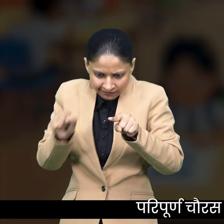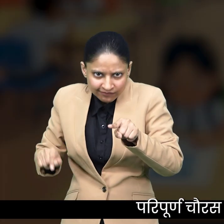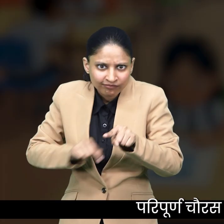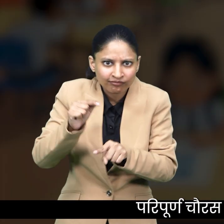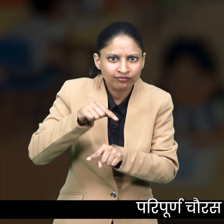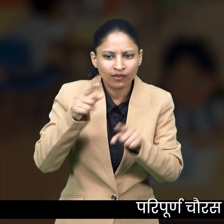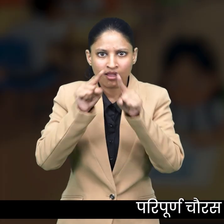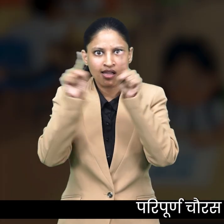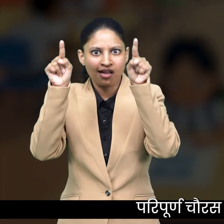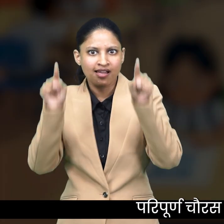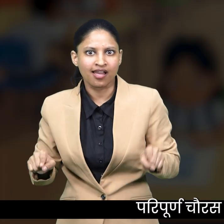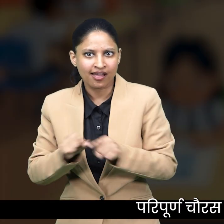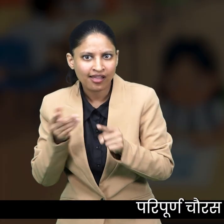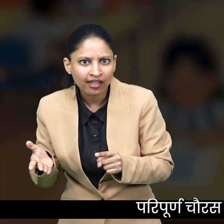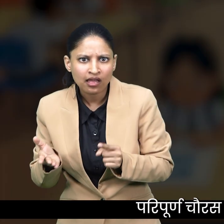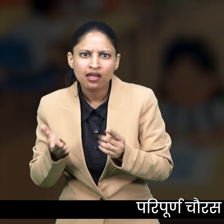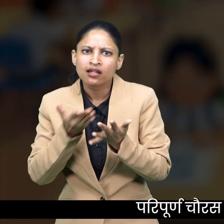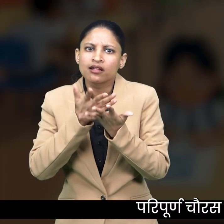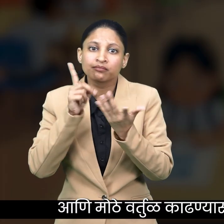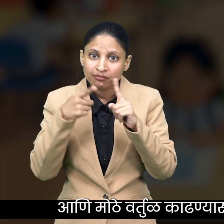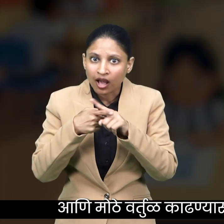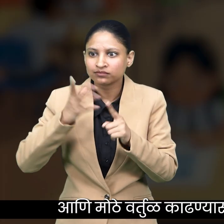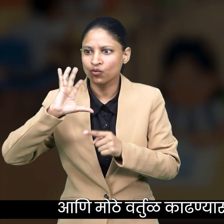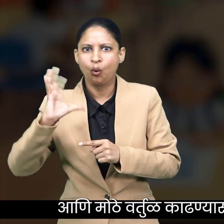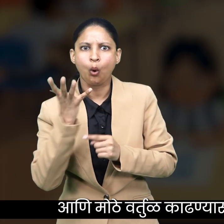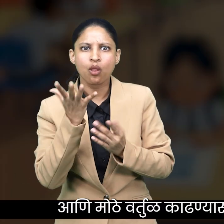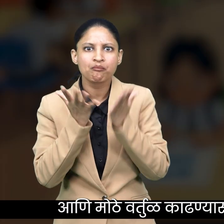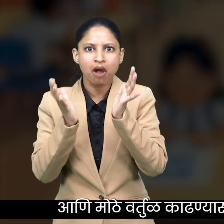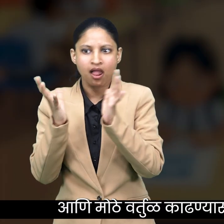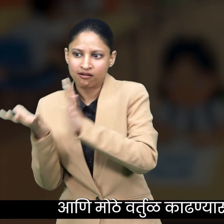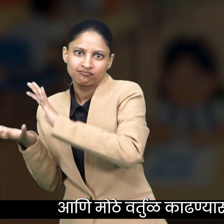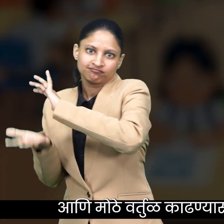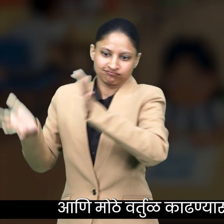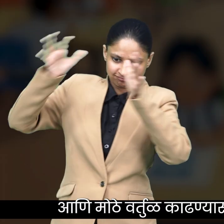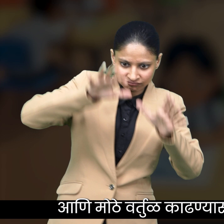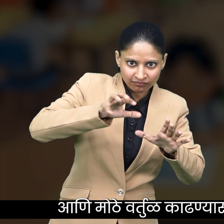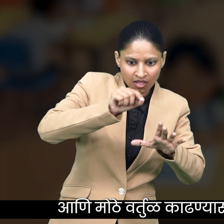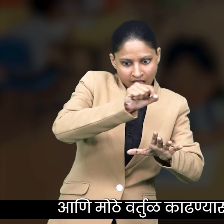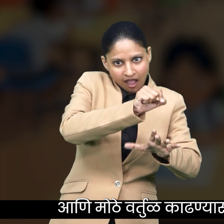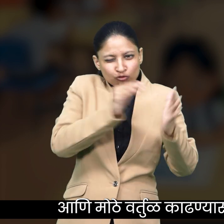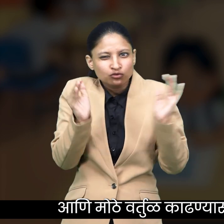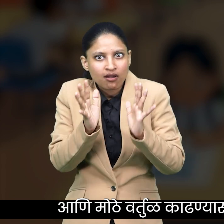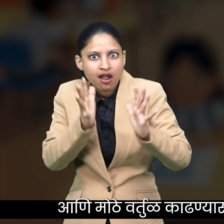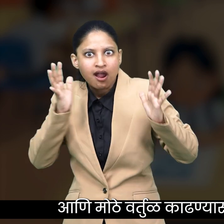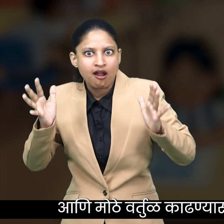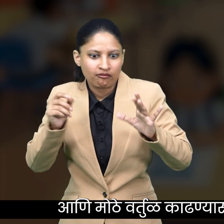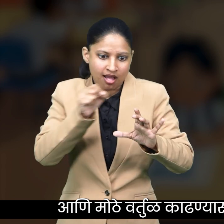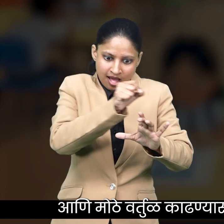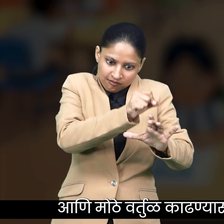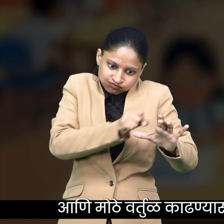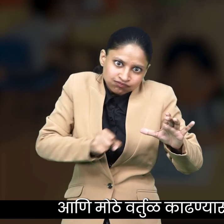परिपूर्ण चौरस काढण्यासाठी रबर स्टॅम्पचा वापर केला आणि मोठे वर्तुळ काढण्यासाठी एका मोठ्या प्लास्टिकच्या भांड्याचा वापर